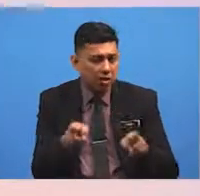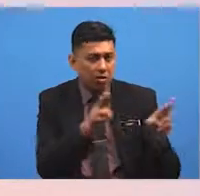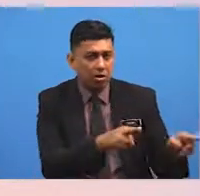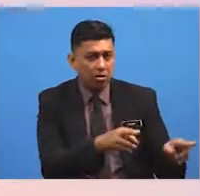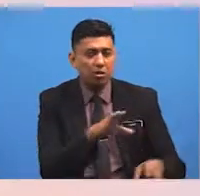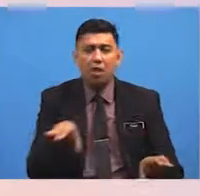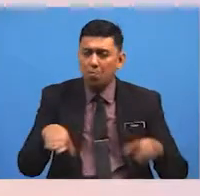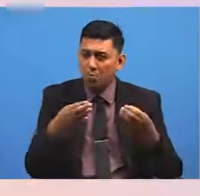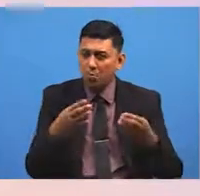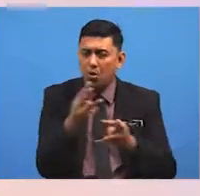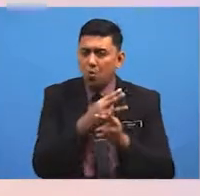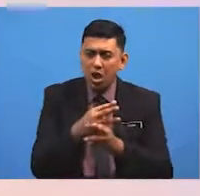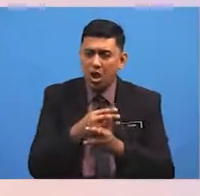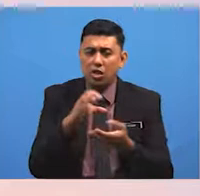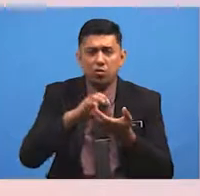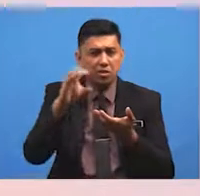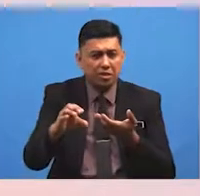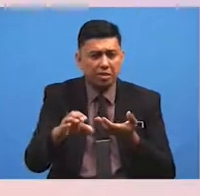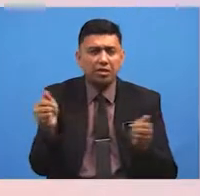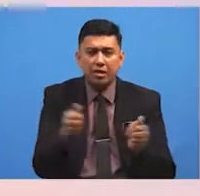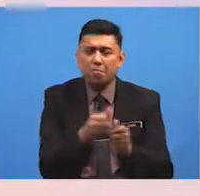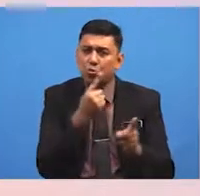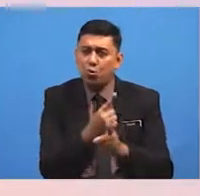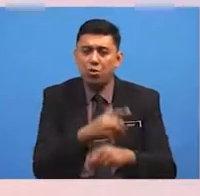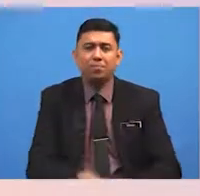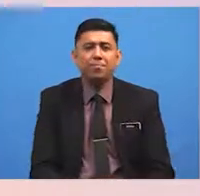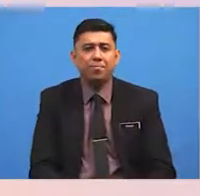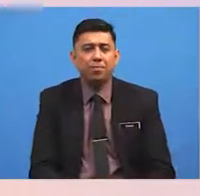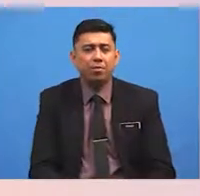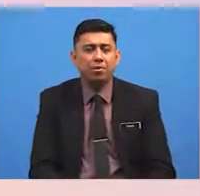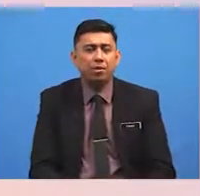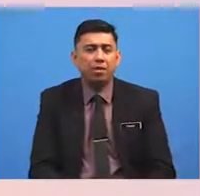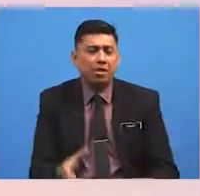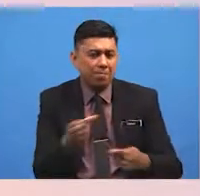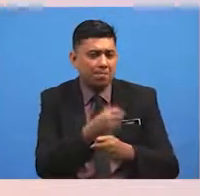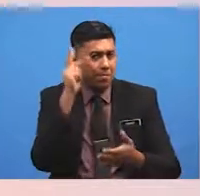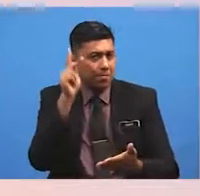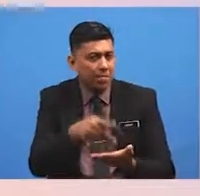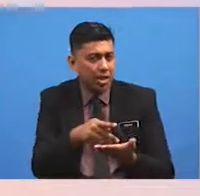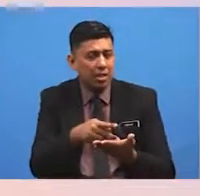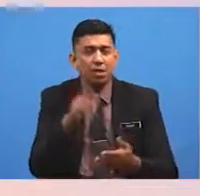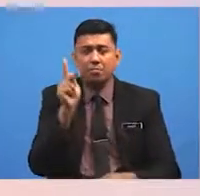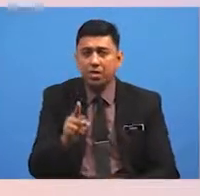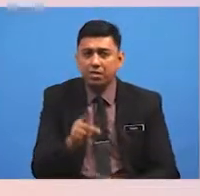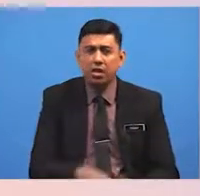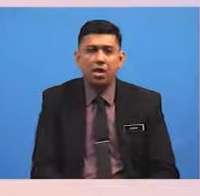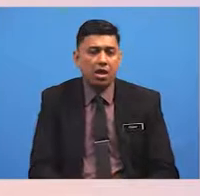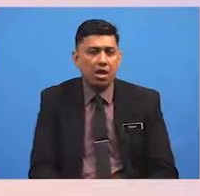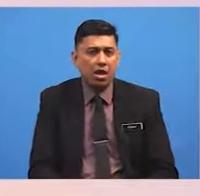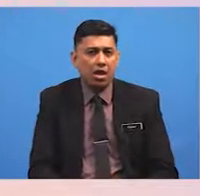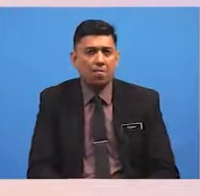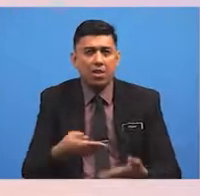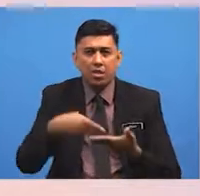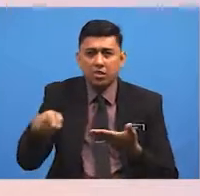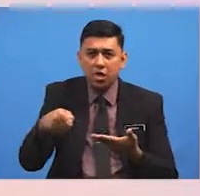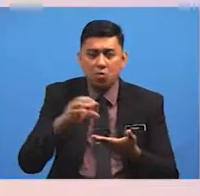dan membuat kawanan tunai dengan lebih betis Hai dapat mengenal pasti ke cairan tunai dapat